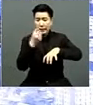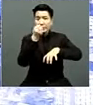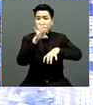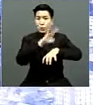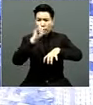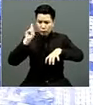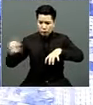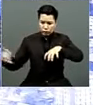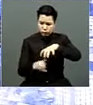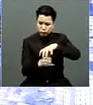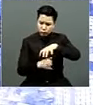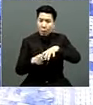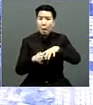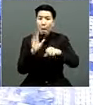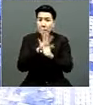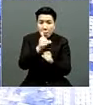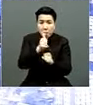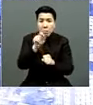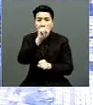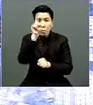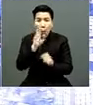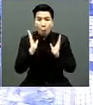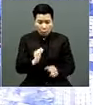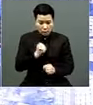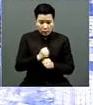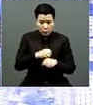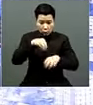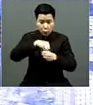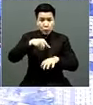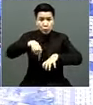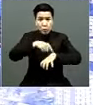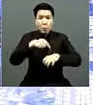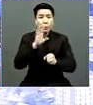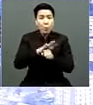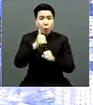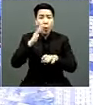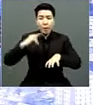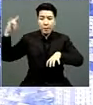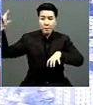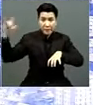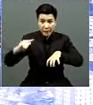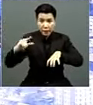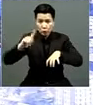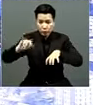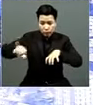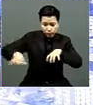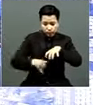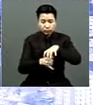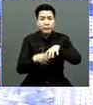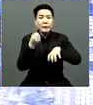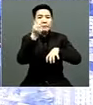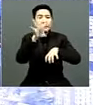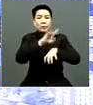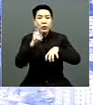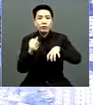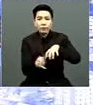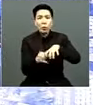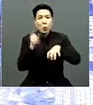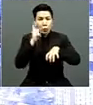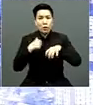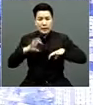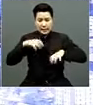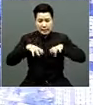ครับโดยให้ผู้เดินทางเข้าประเทศทุกรายต้องอยู่ในสถานที่กักกันที่รัฐจัดให้นี้นะครับแล้ว